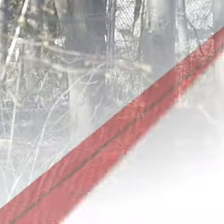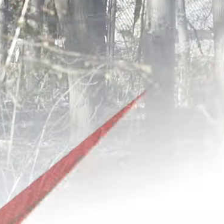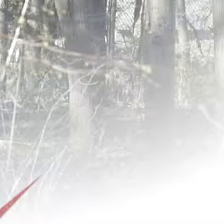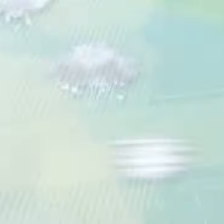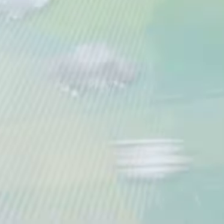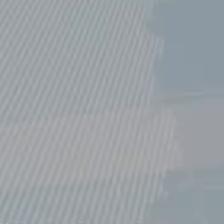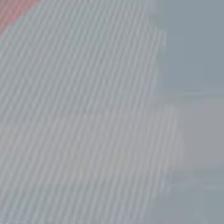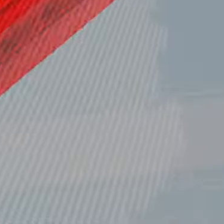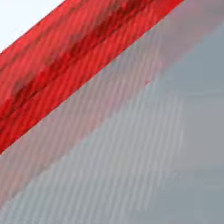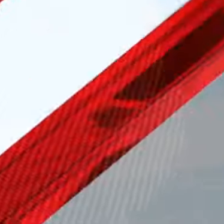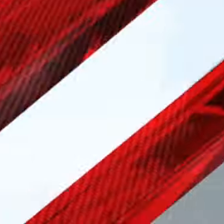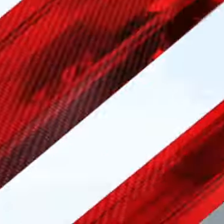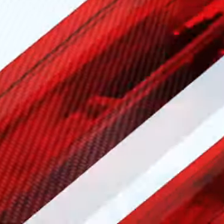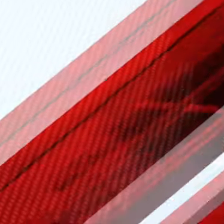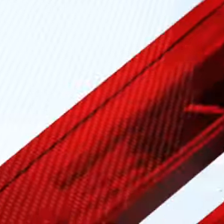Станіслаў.